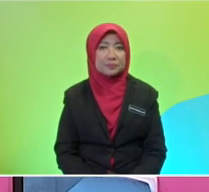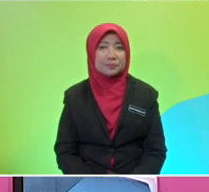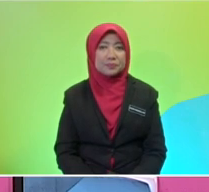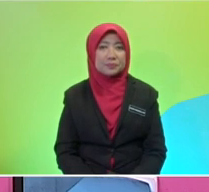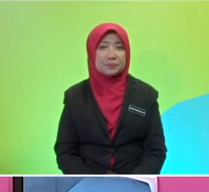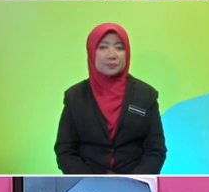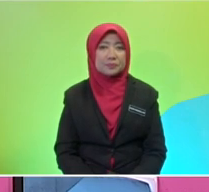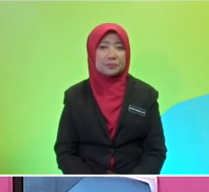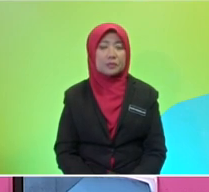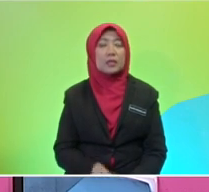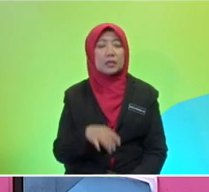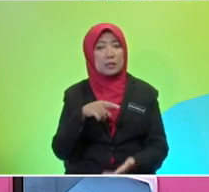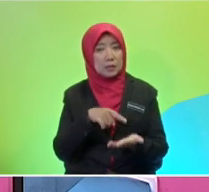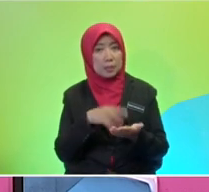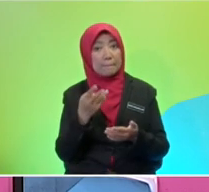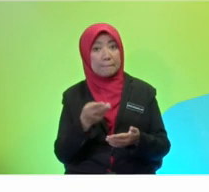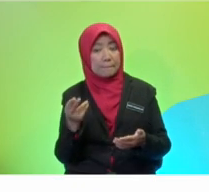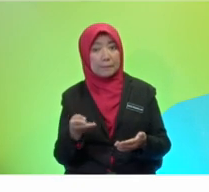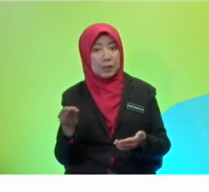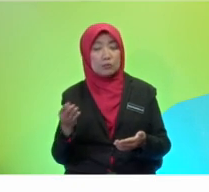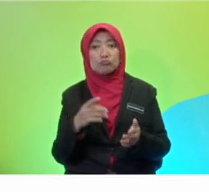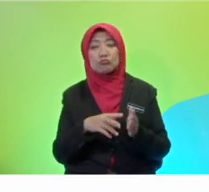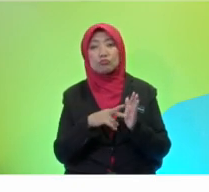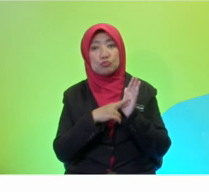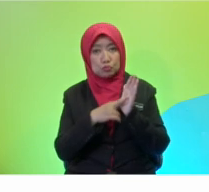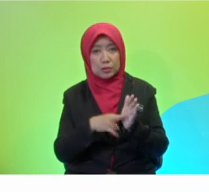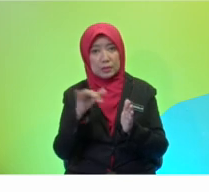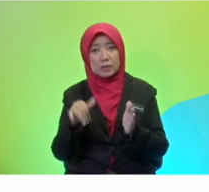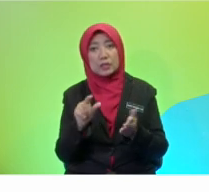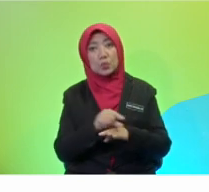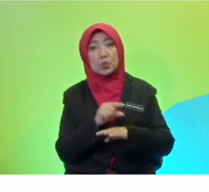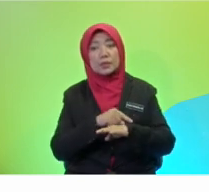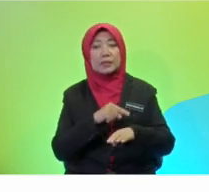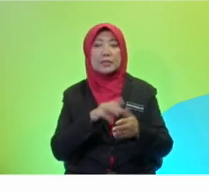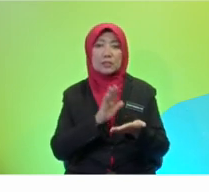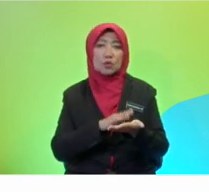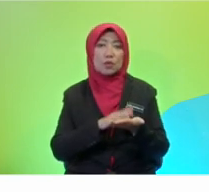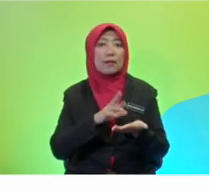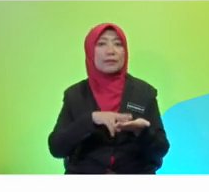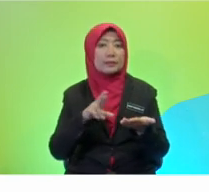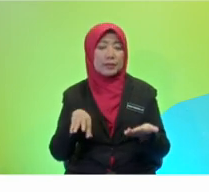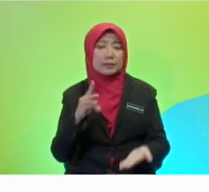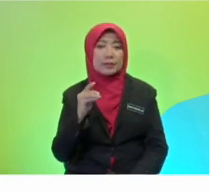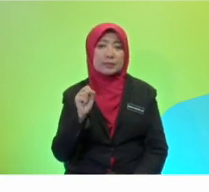Oke ini adalah beberapa bahan rujukan yang digunakan di sekolah rendah yaitu di skip